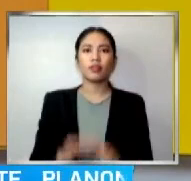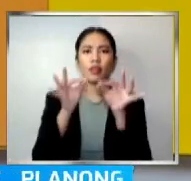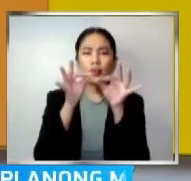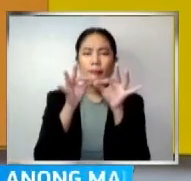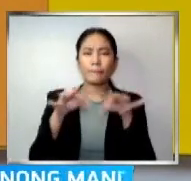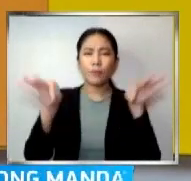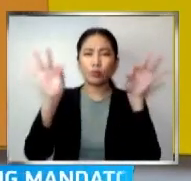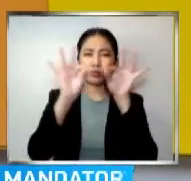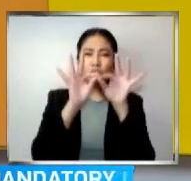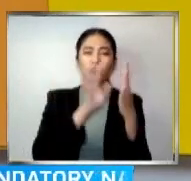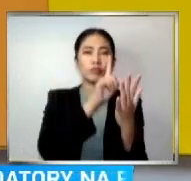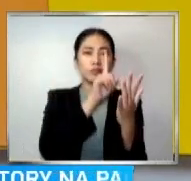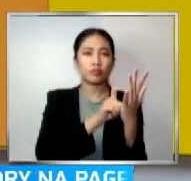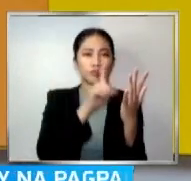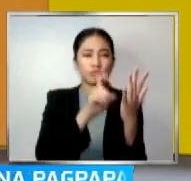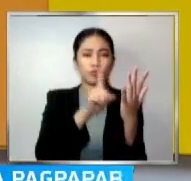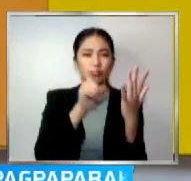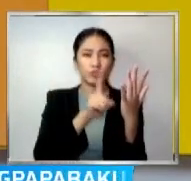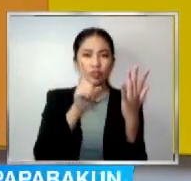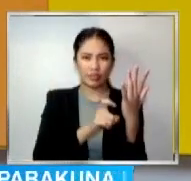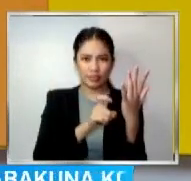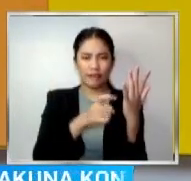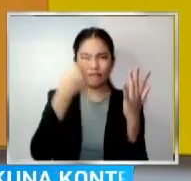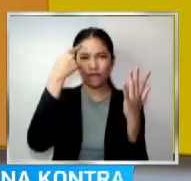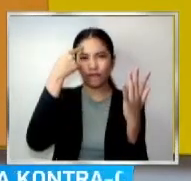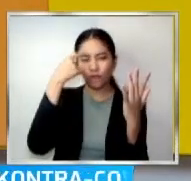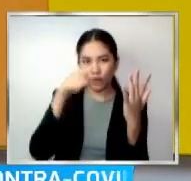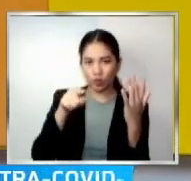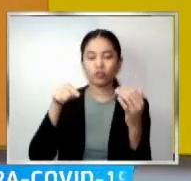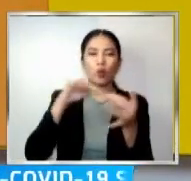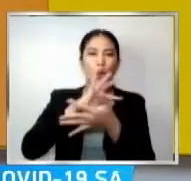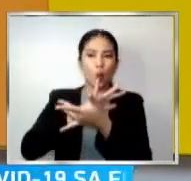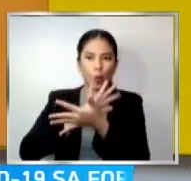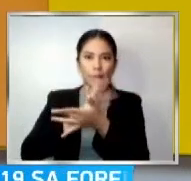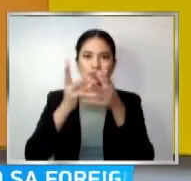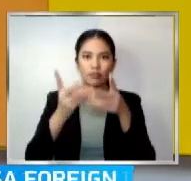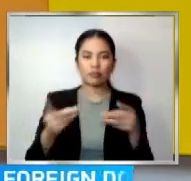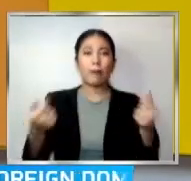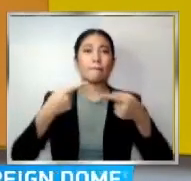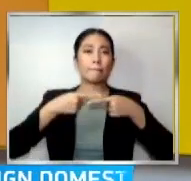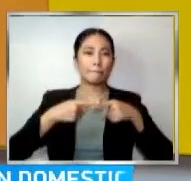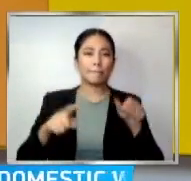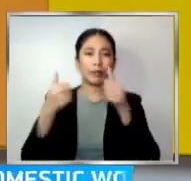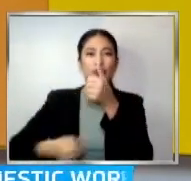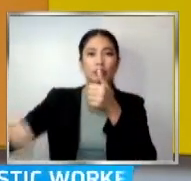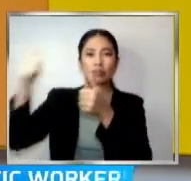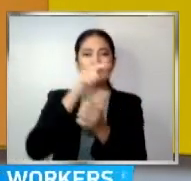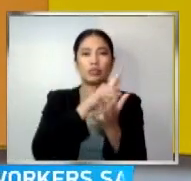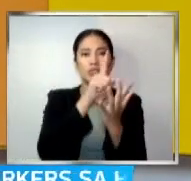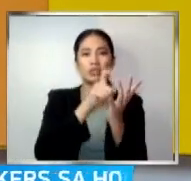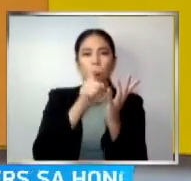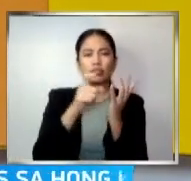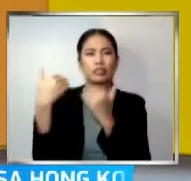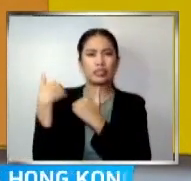COVID response, pero mismong contact tracing czar na ang nagsabi na malaking hamon sa kanila ang pagdami ng COVID cases.